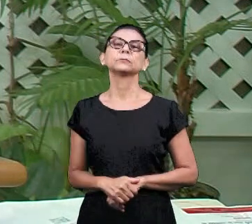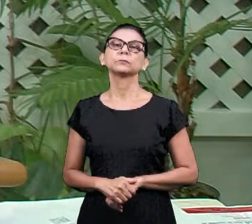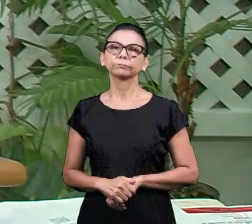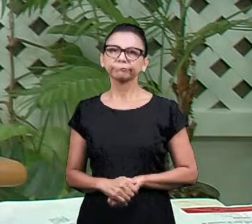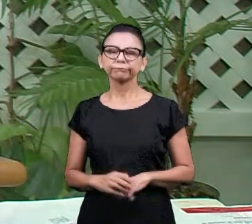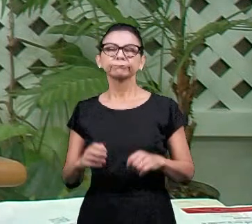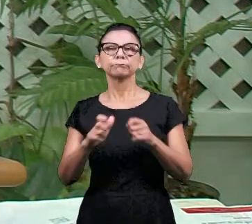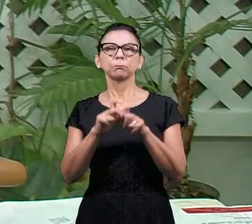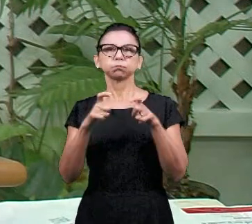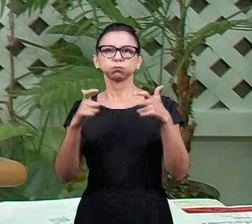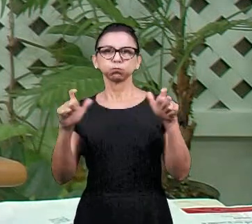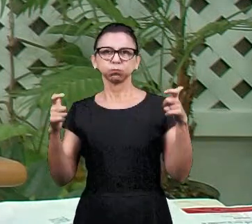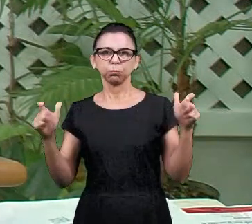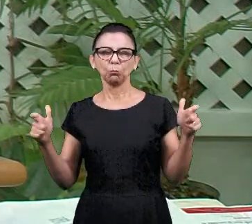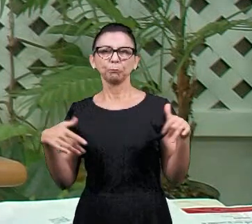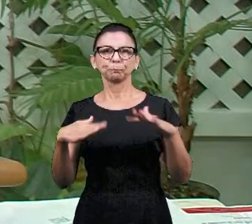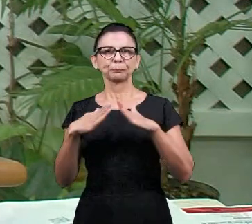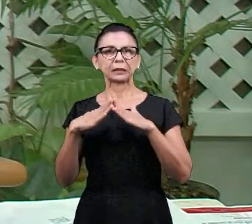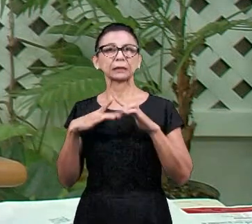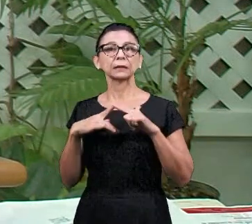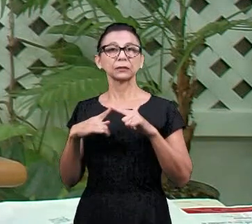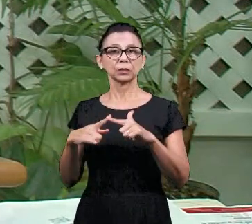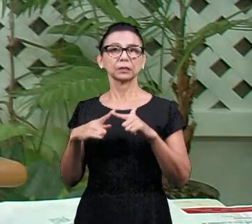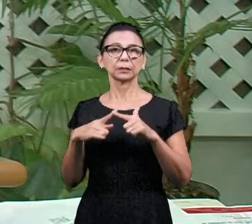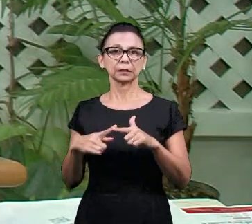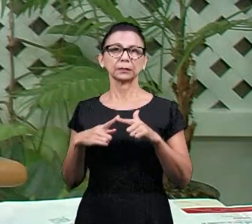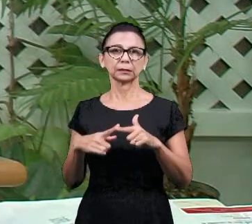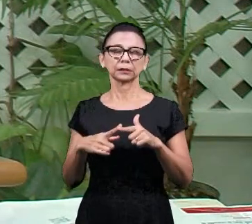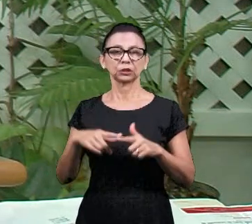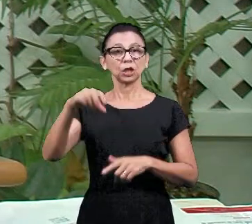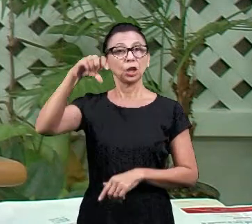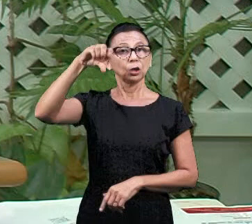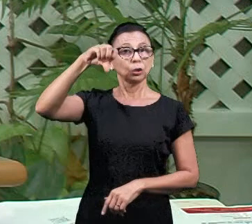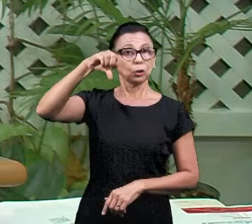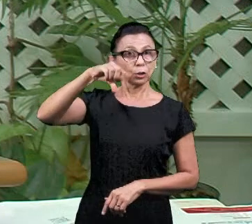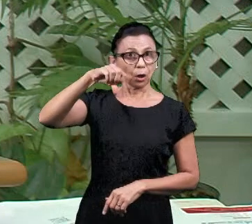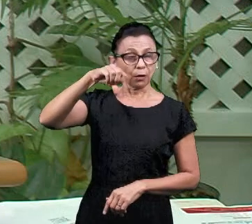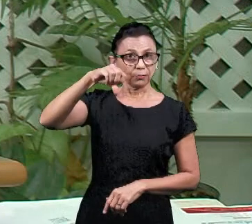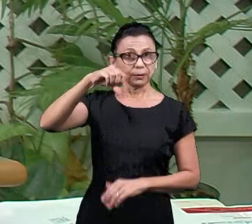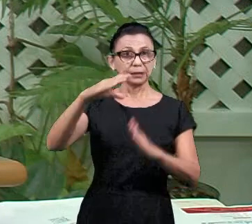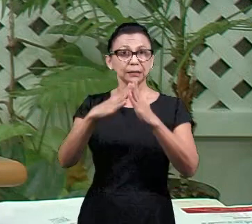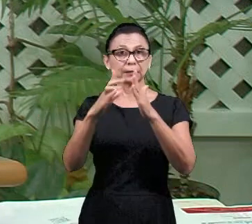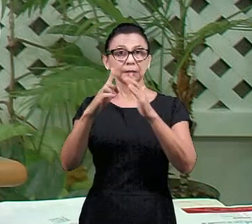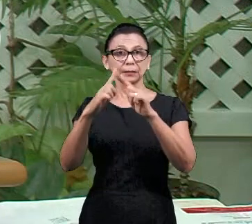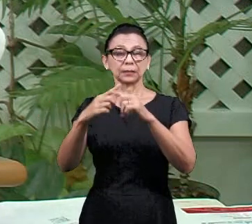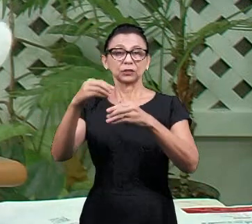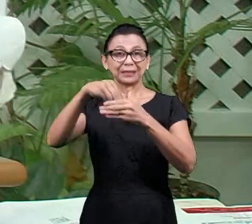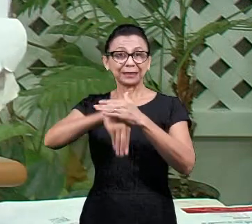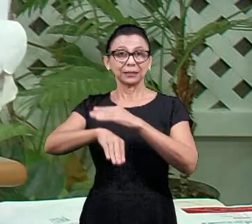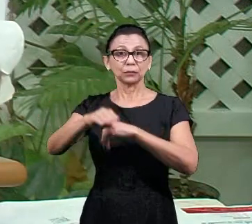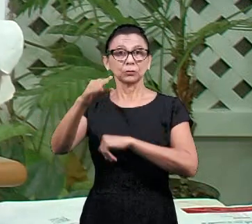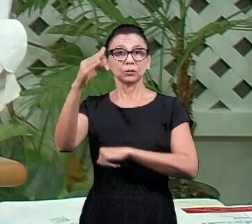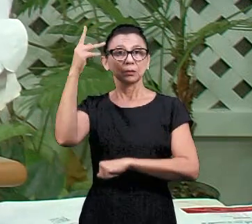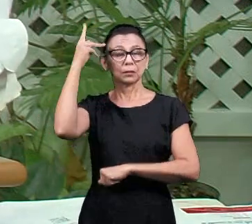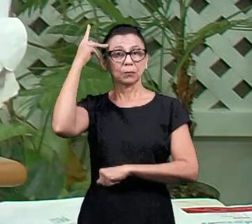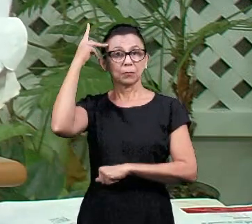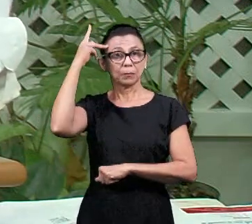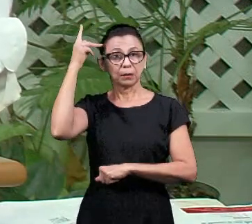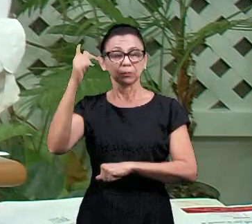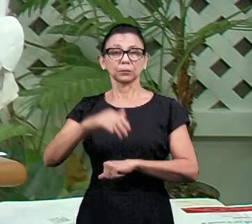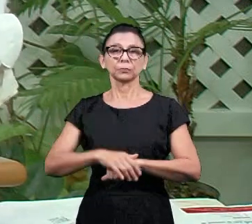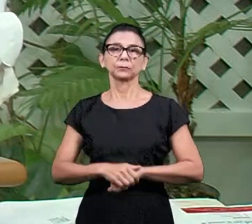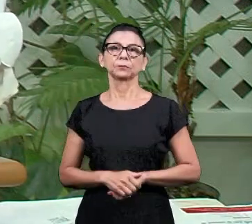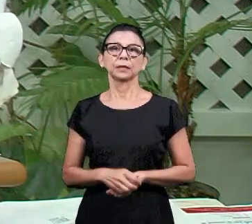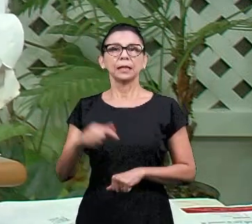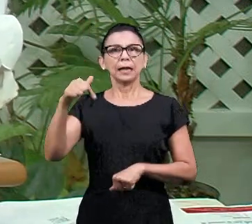la plus grande participation des églises, de 9 églises de l'État de São Paulo. Dans l'État do Espírito